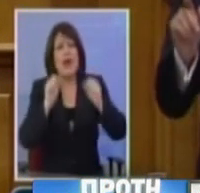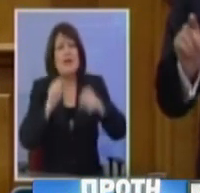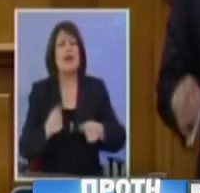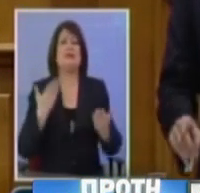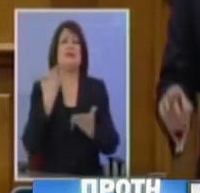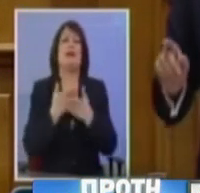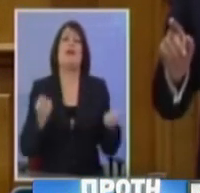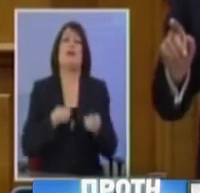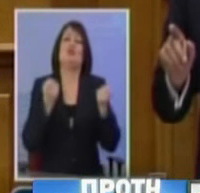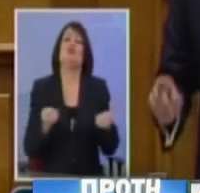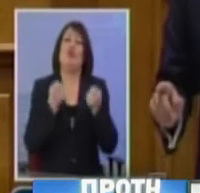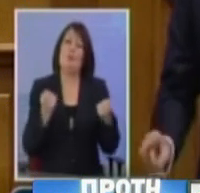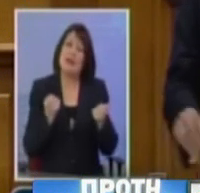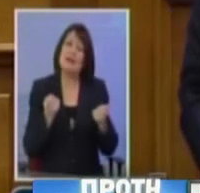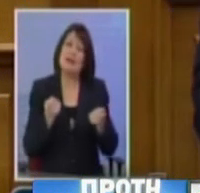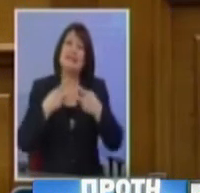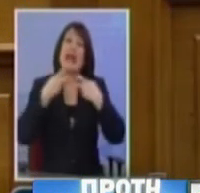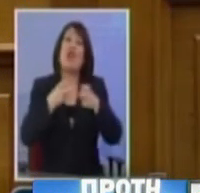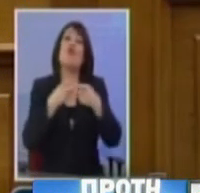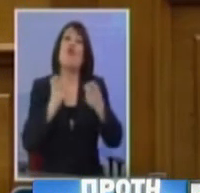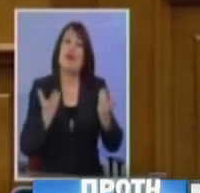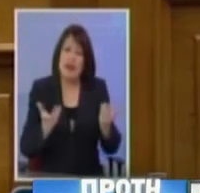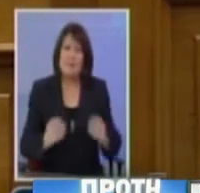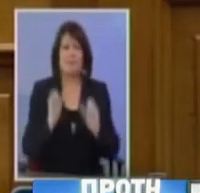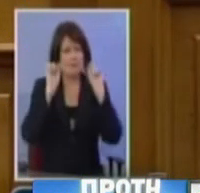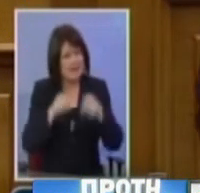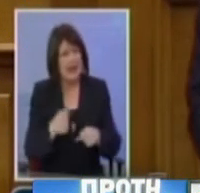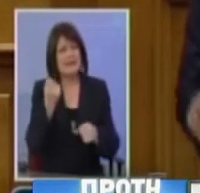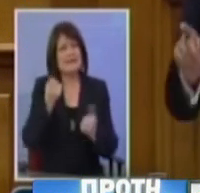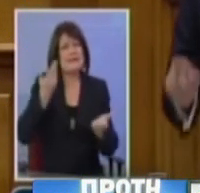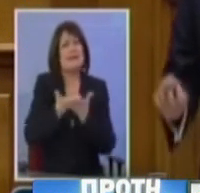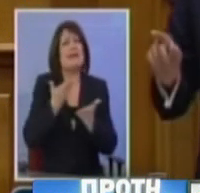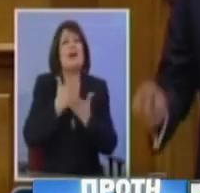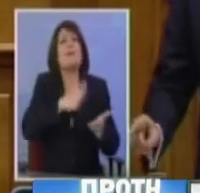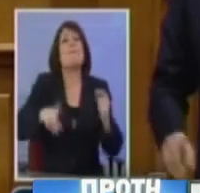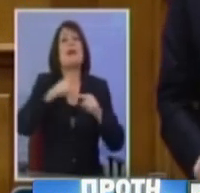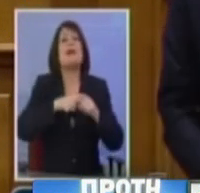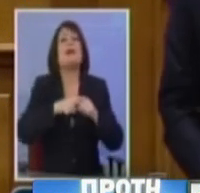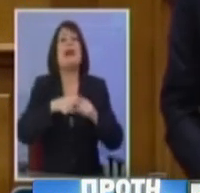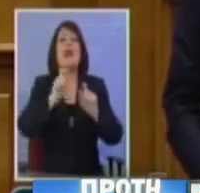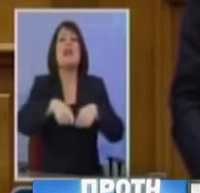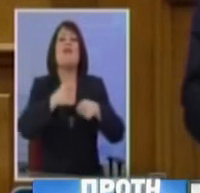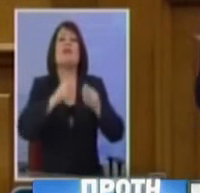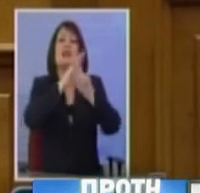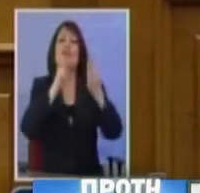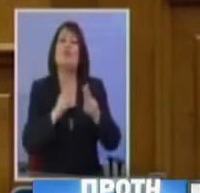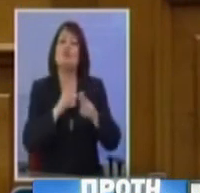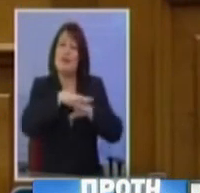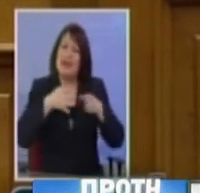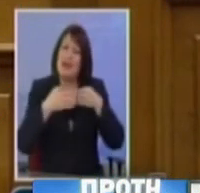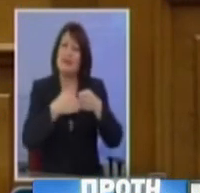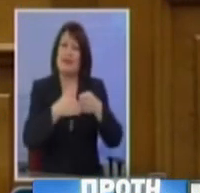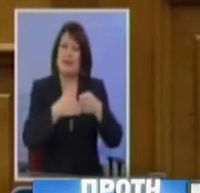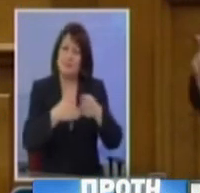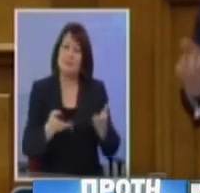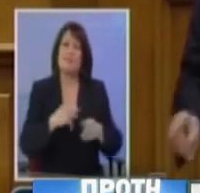των εργαζόμενων στα αστικά λεωφορεία. Υπέρ των οικονομικών ετοιμάτων της Πανελλήνιας Ναυτικής Ομοσπονδίας. Υπέρ των οικονομικών ετοιμάτων